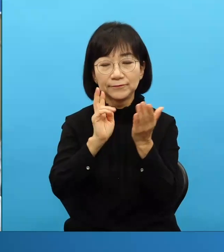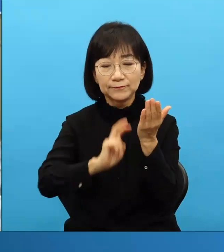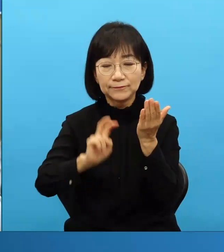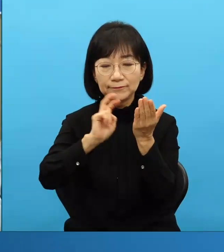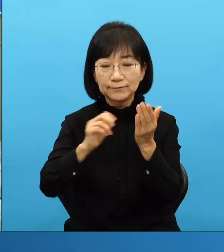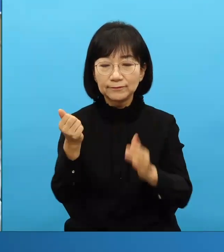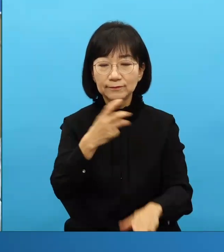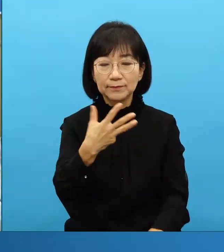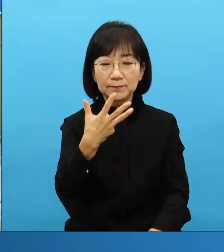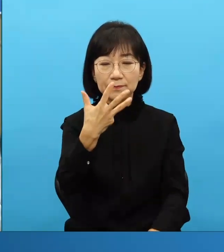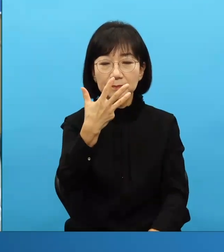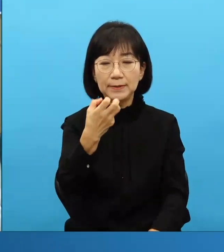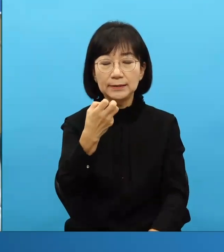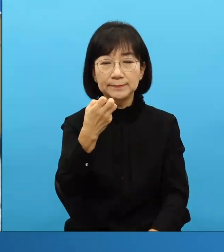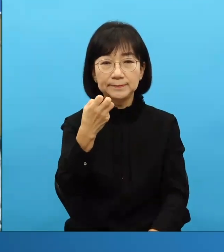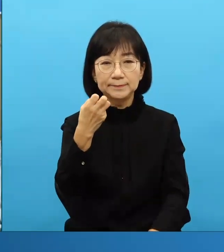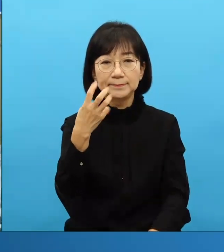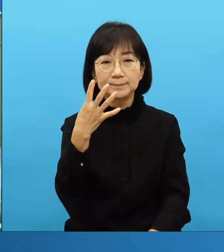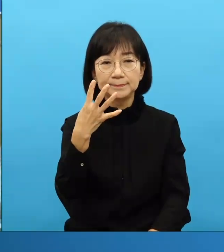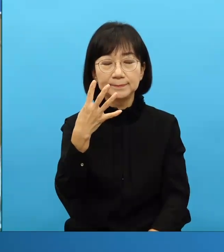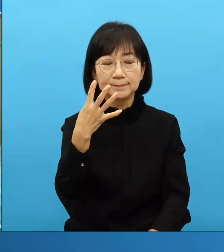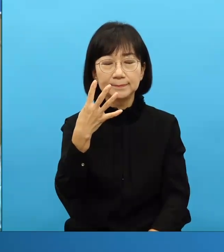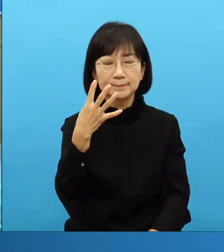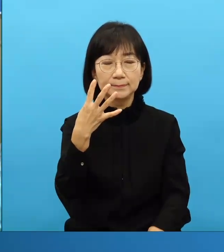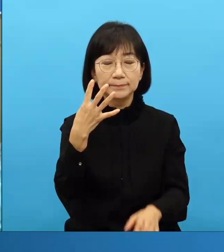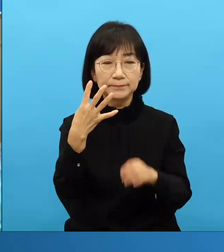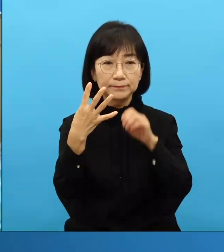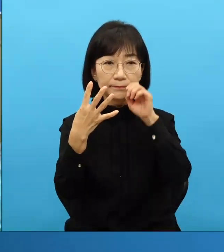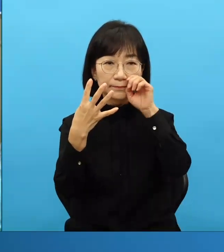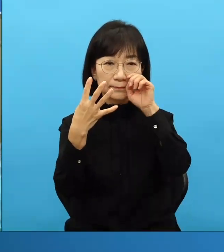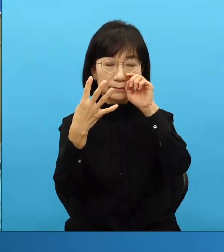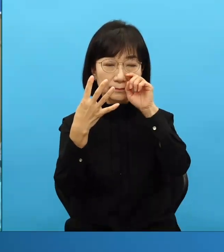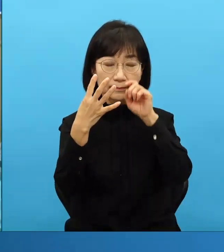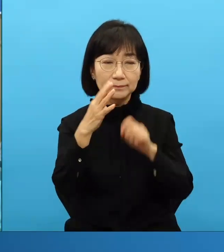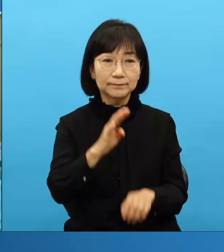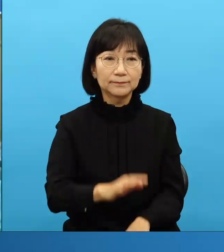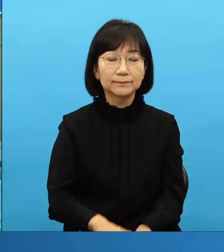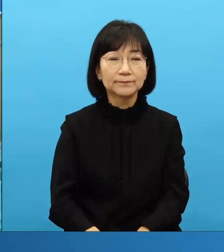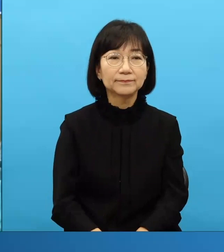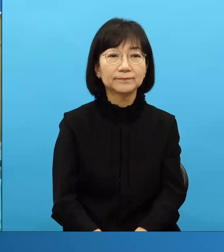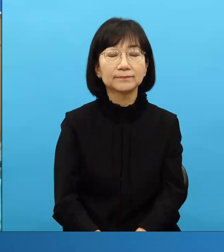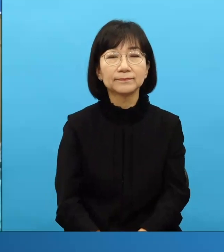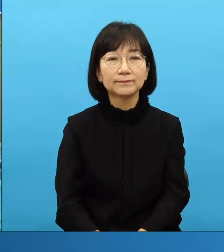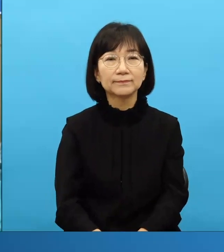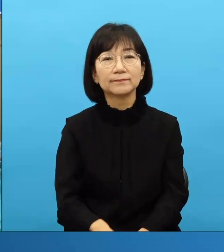찬송가 84장 찬양 드리겠습니다. Let's sing praise hymn 84.